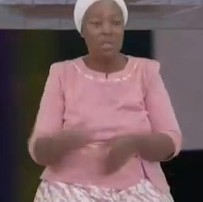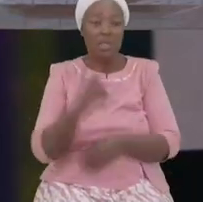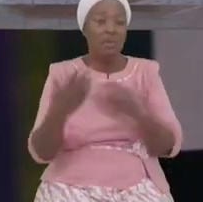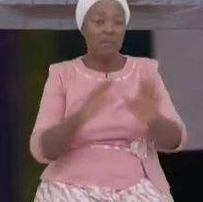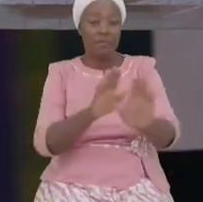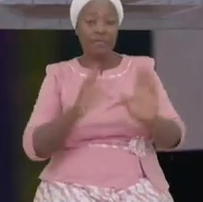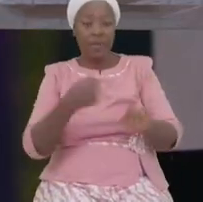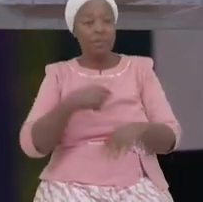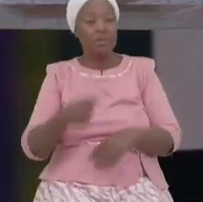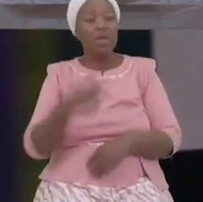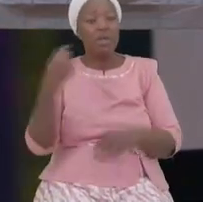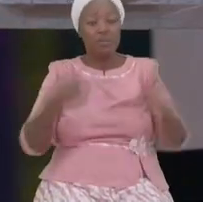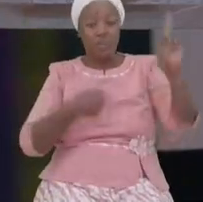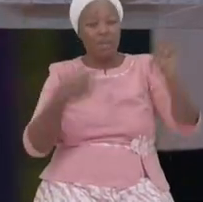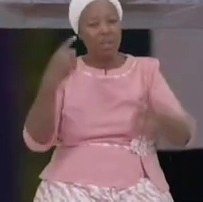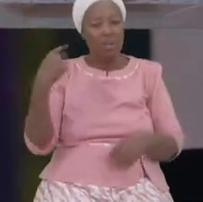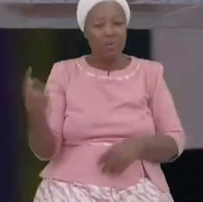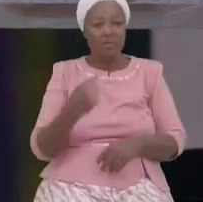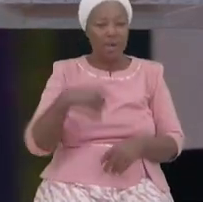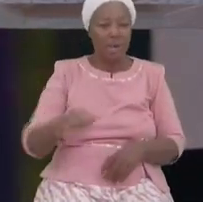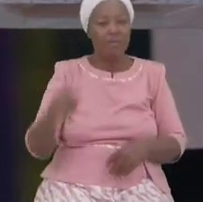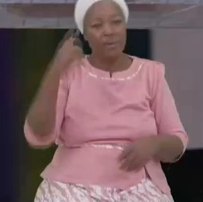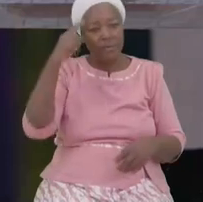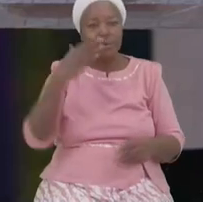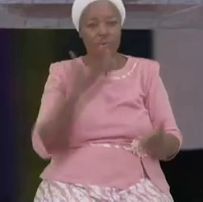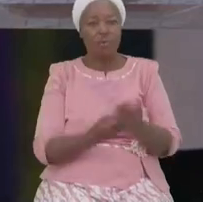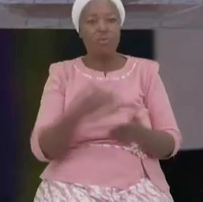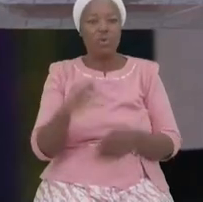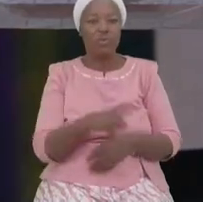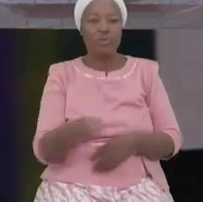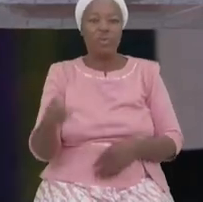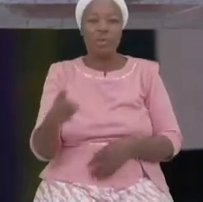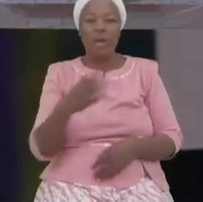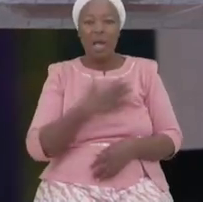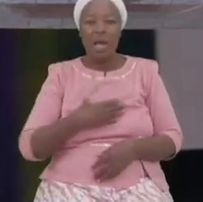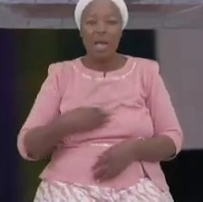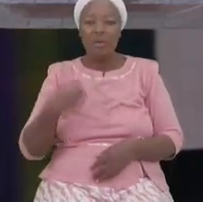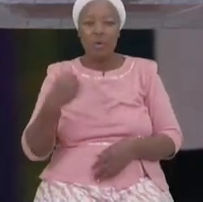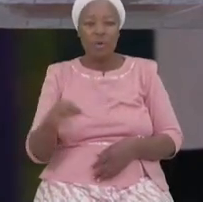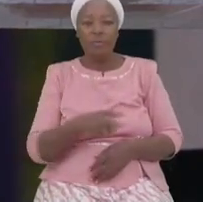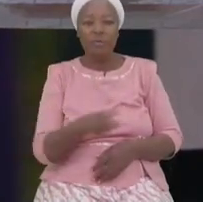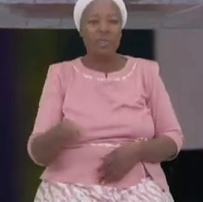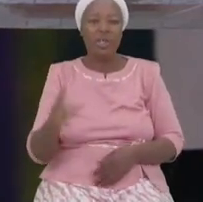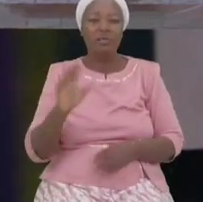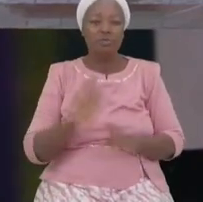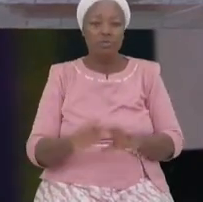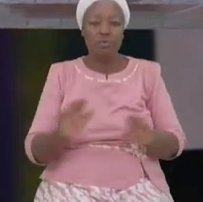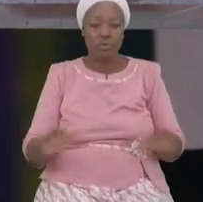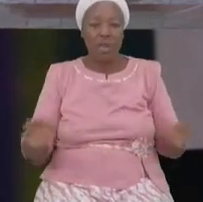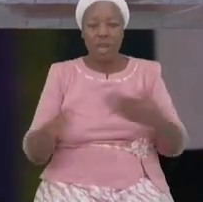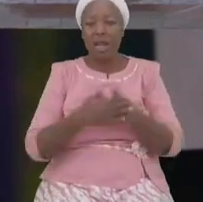craignent pour toujours, pour leur bien, pour leurs enfants après